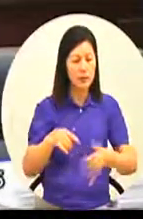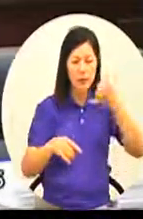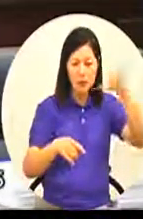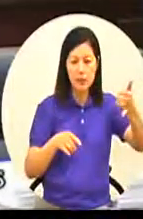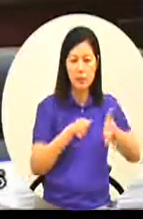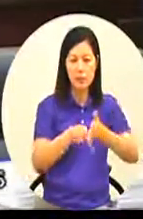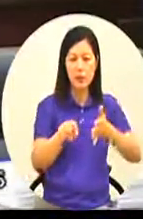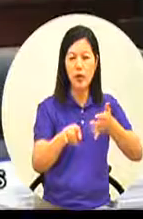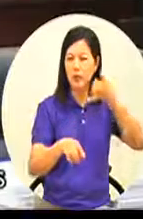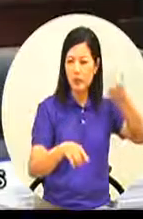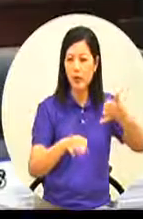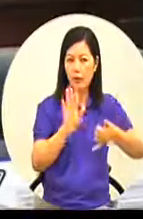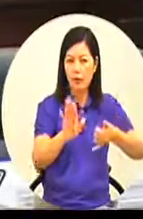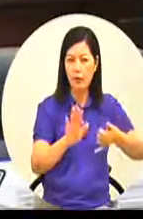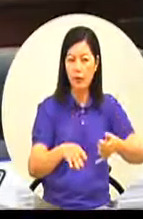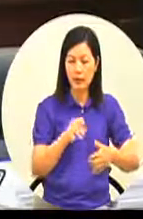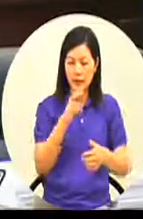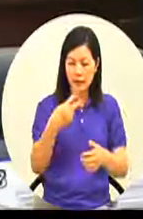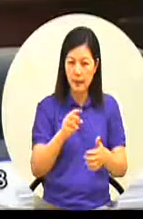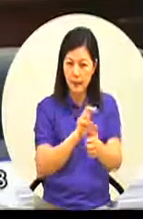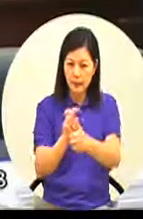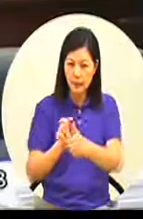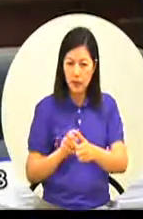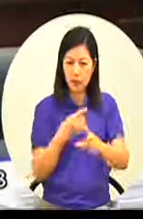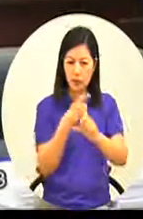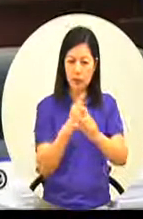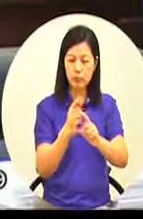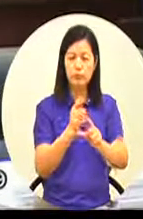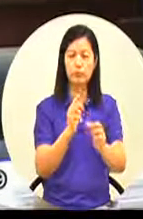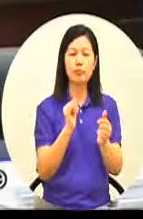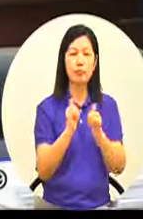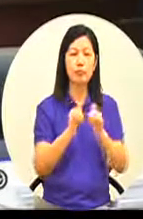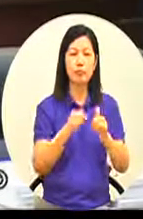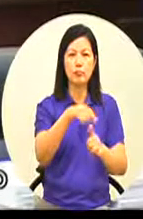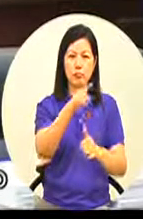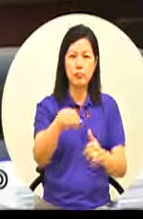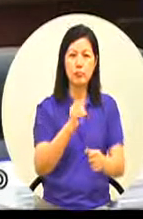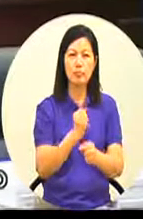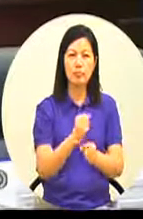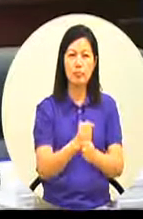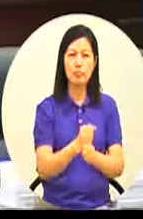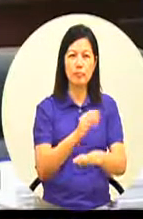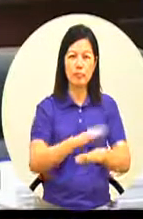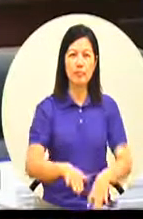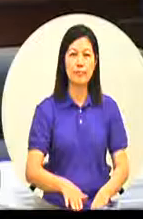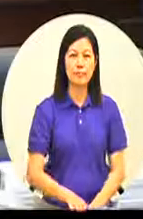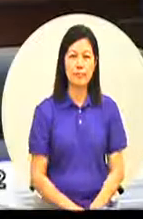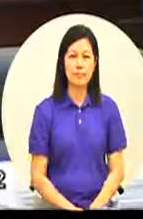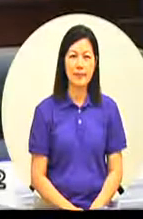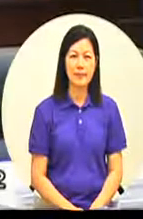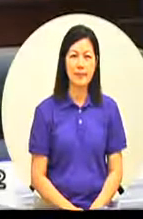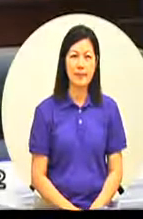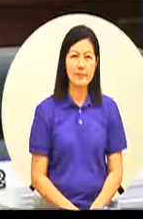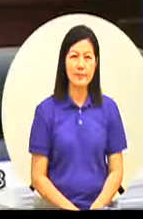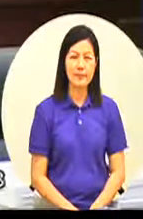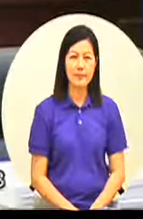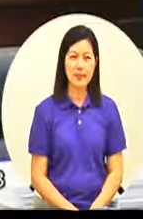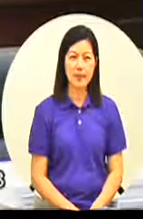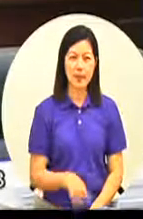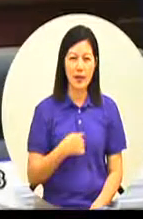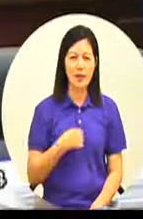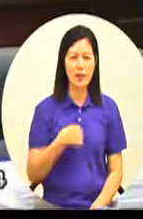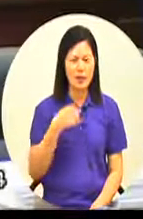接照顾到这个我们基层的这个计程车业者。 这个我们来研究一下 好不好？我想这个 我是